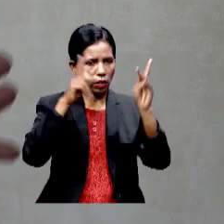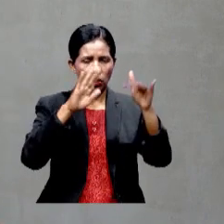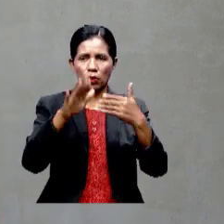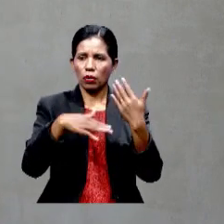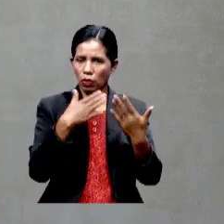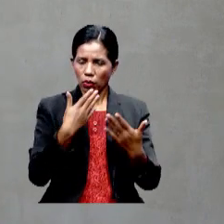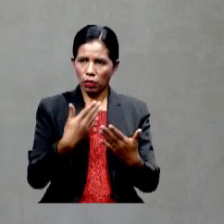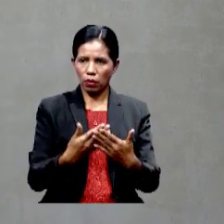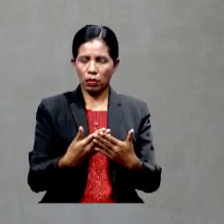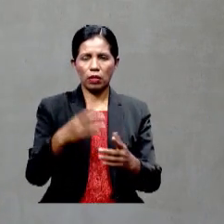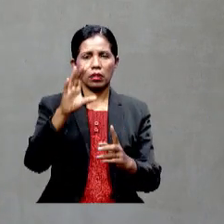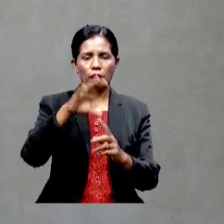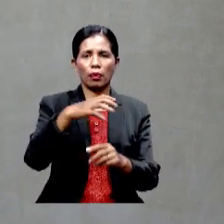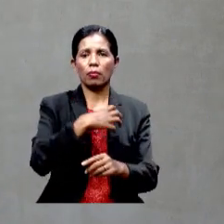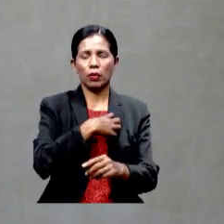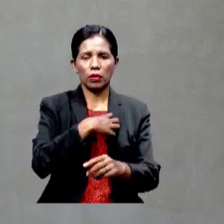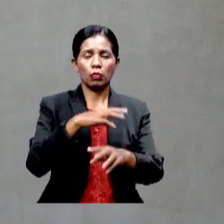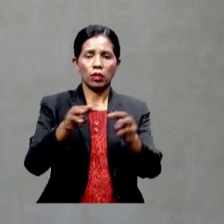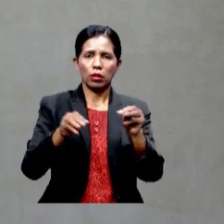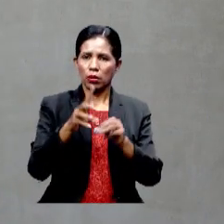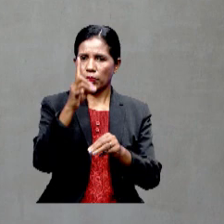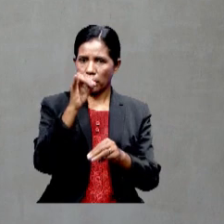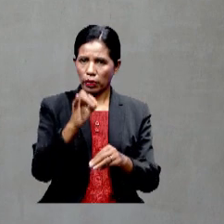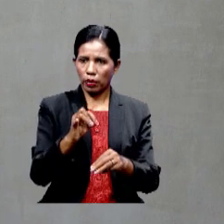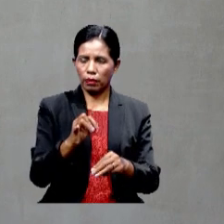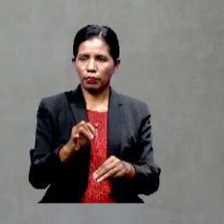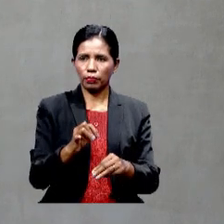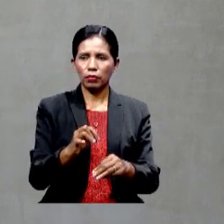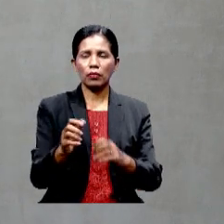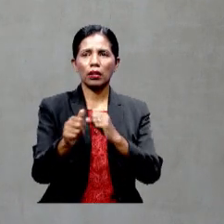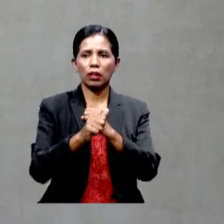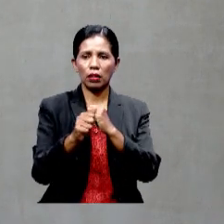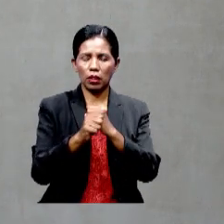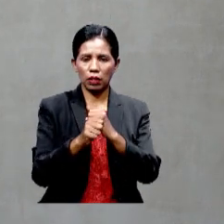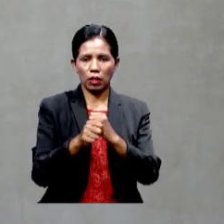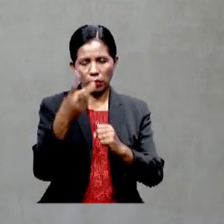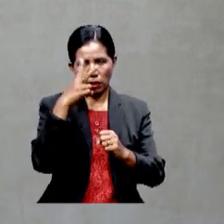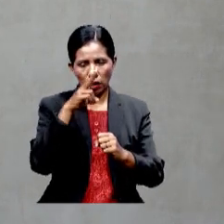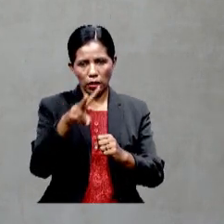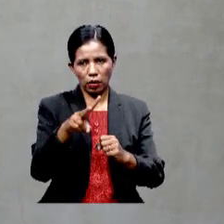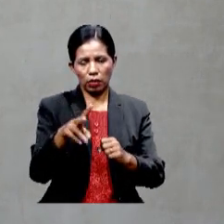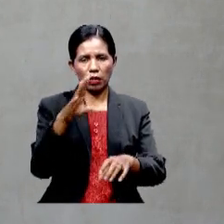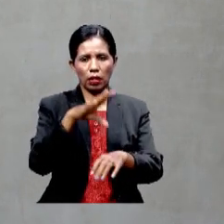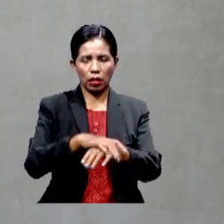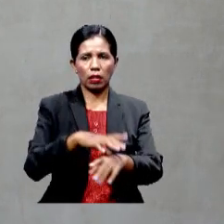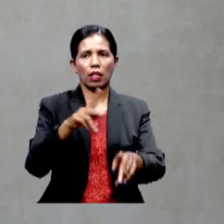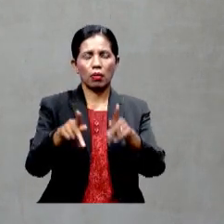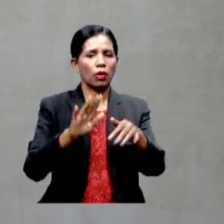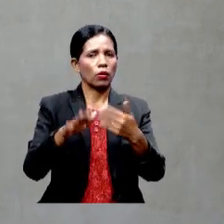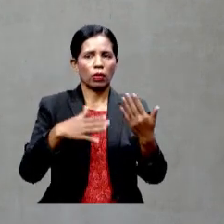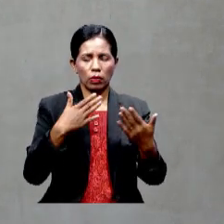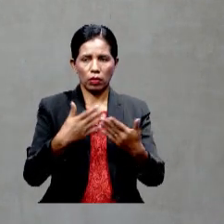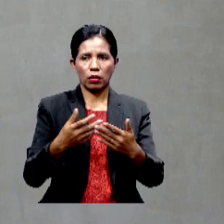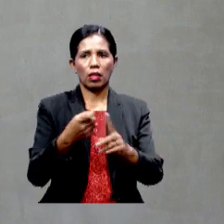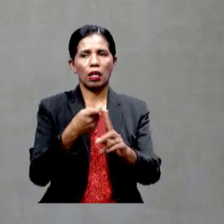akontese komando municipio Dili ninia asaun atau asaun para tu bela halo kaptura asaun ba suspeito tomak mai